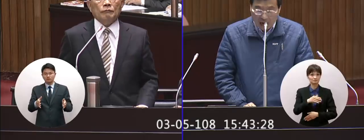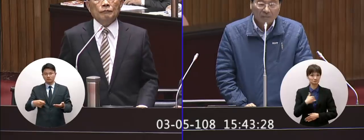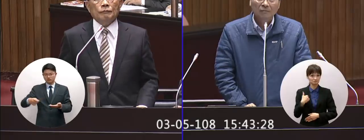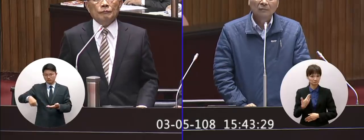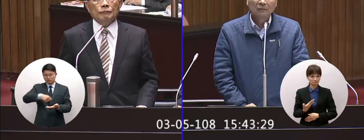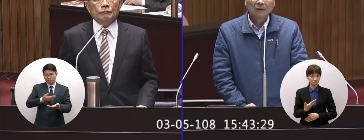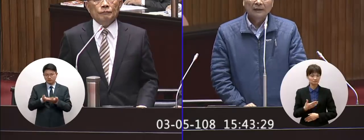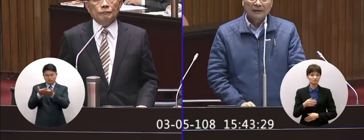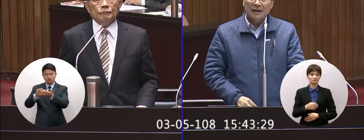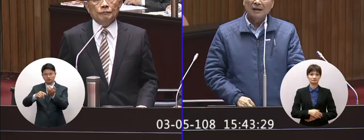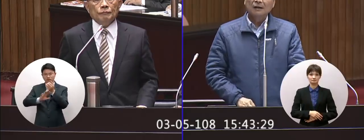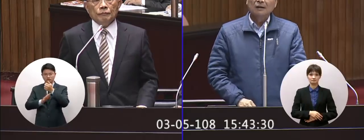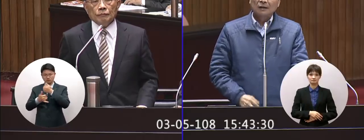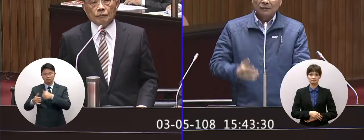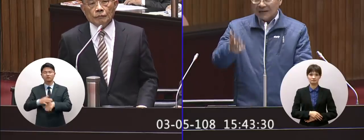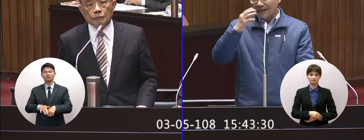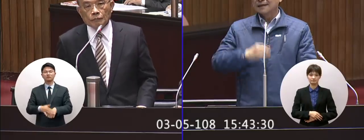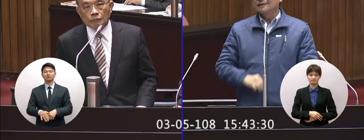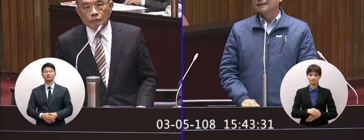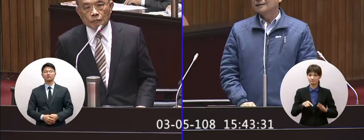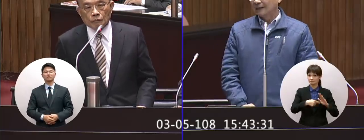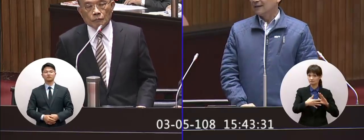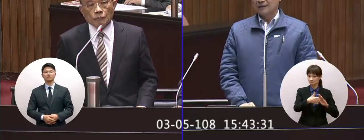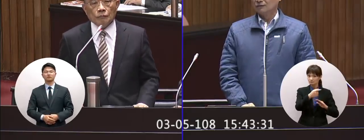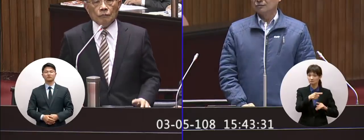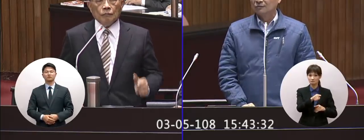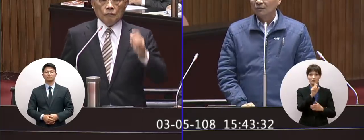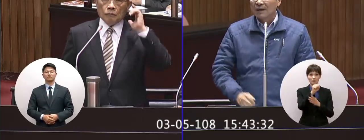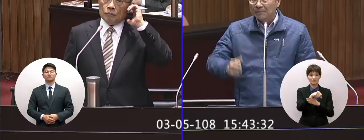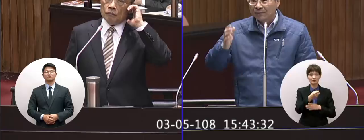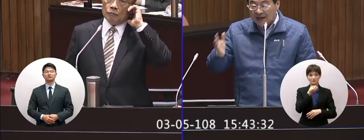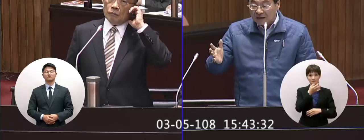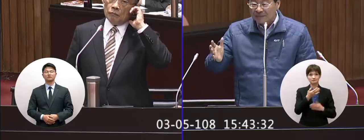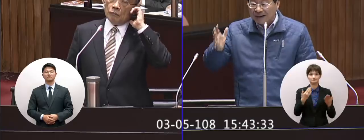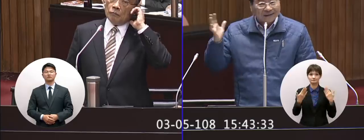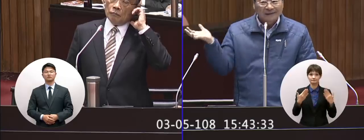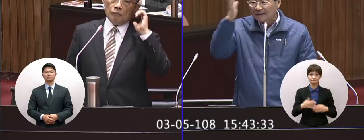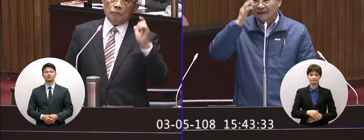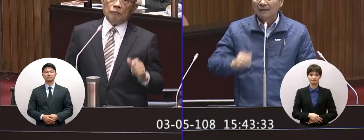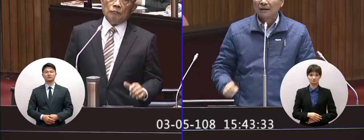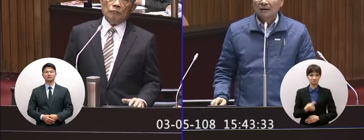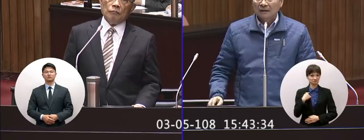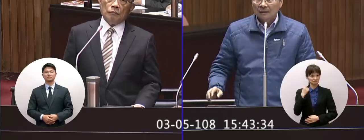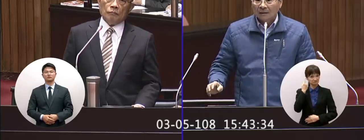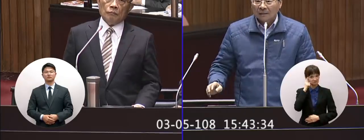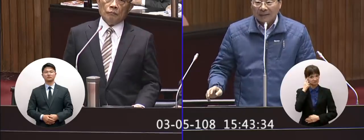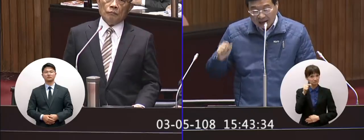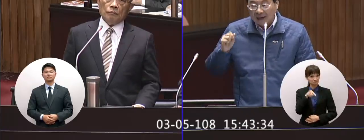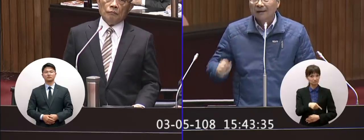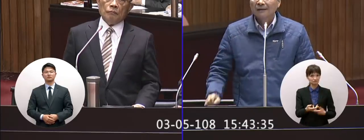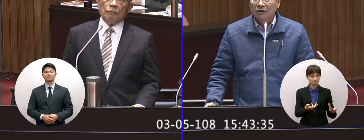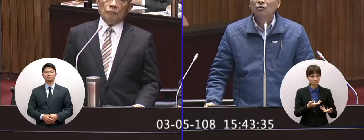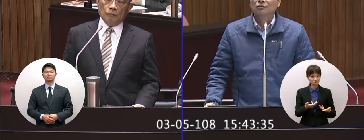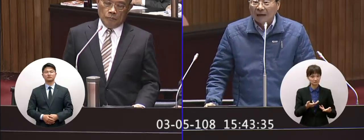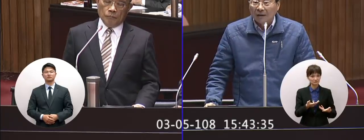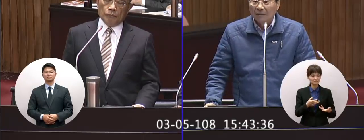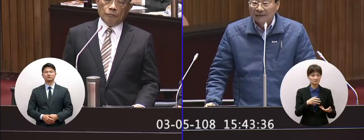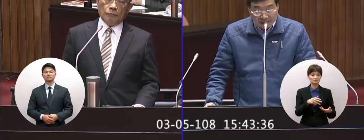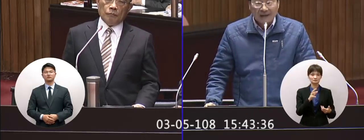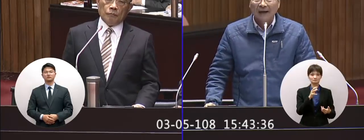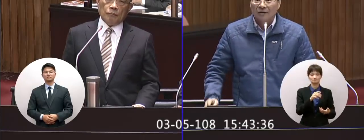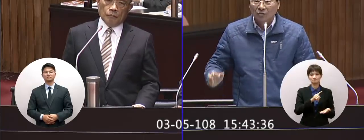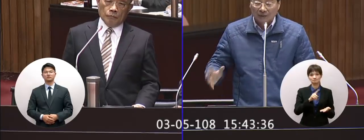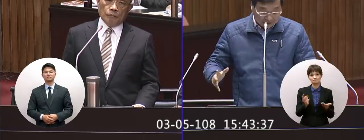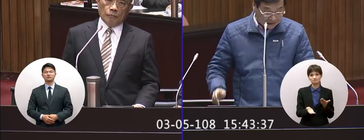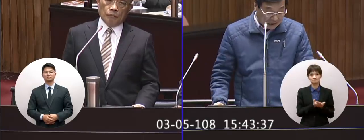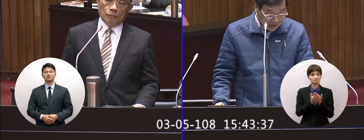报告。 好，因为院长在这里讲得很清楚，我也不愿意把这个事情把它移送到